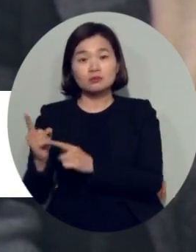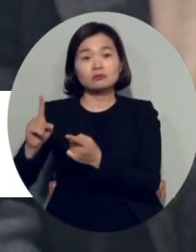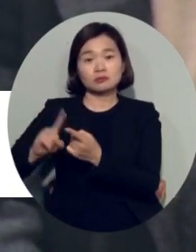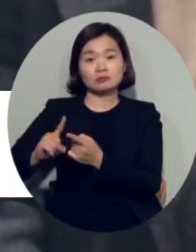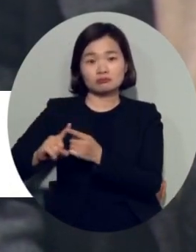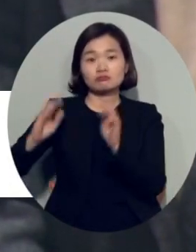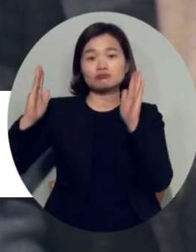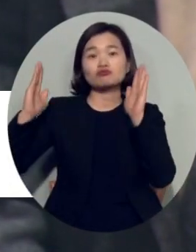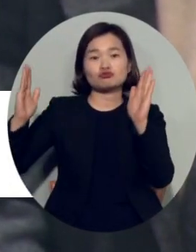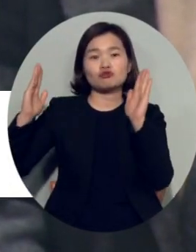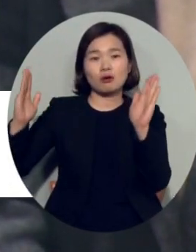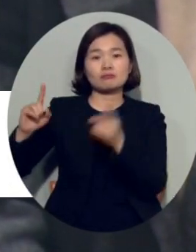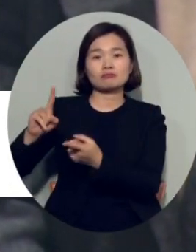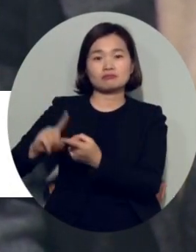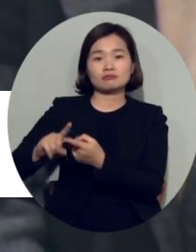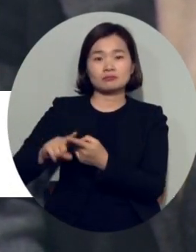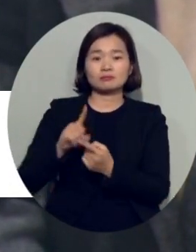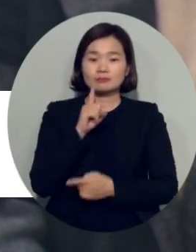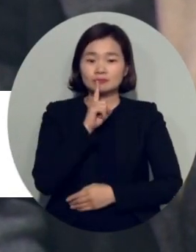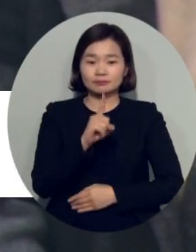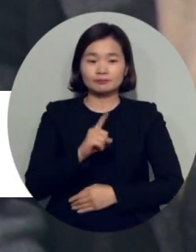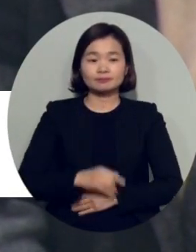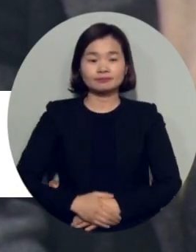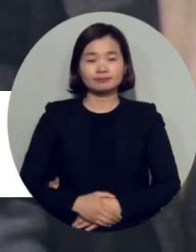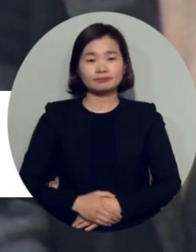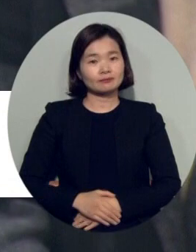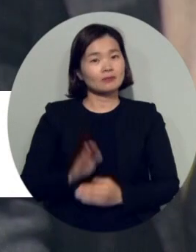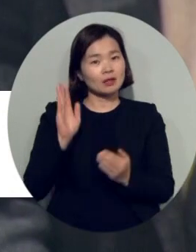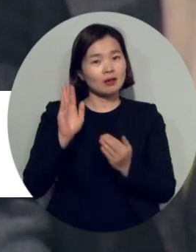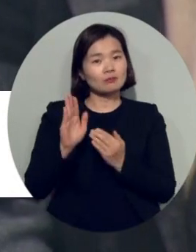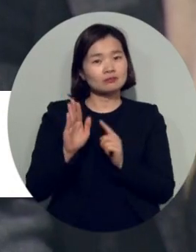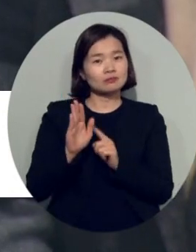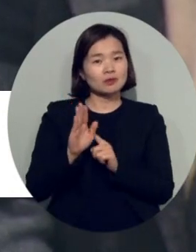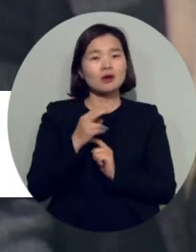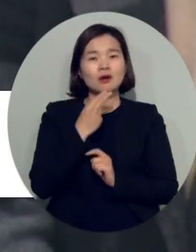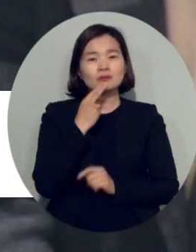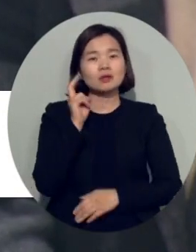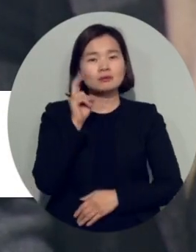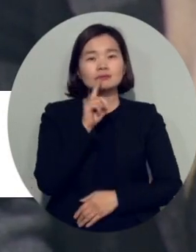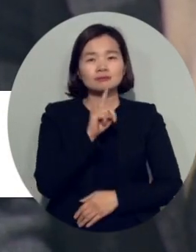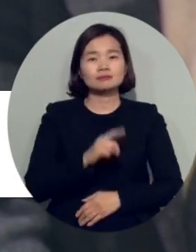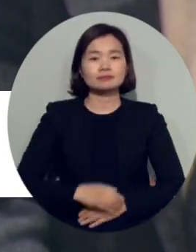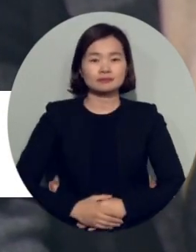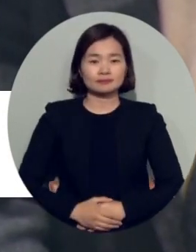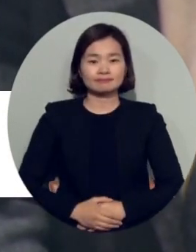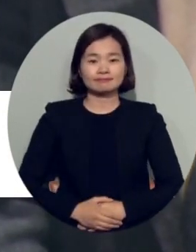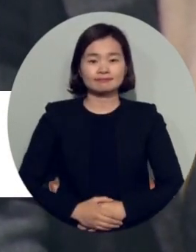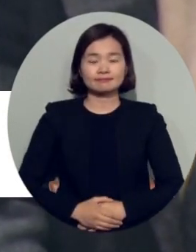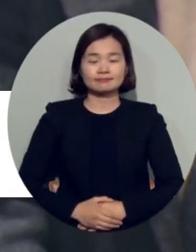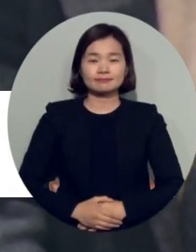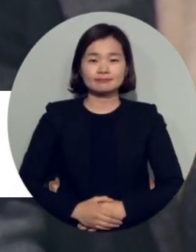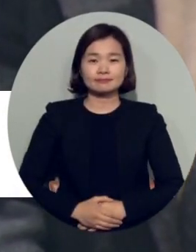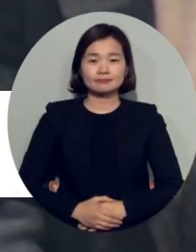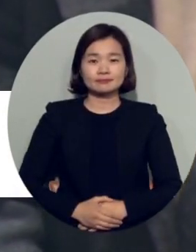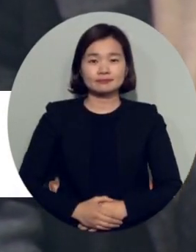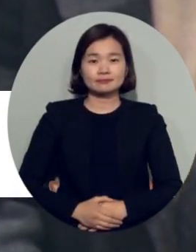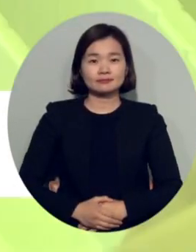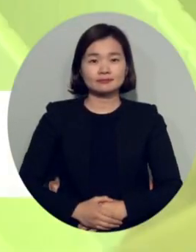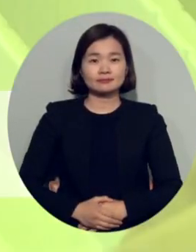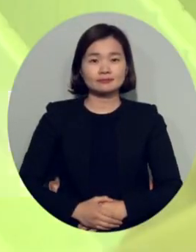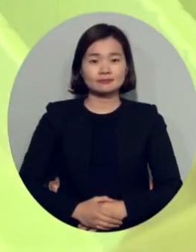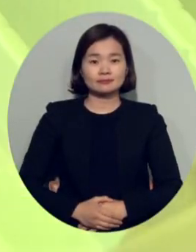학교 전체를 원격으로 전환하는 경우는 앞으로도 거의 없을 거라고 저희가 추정을 하고